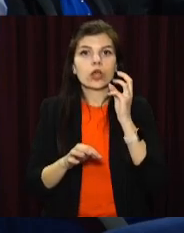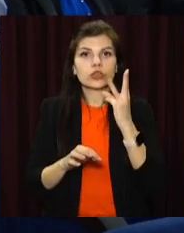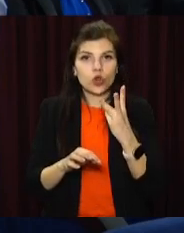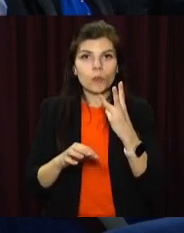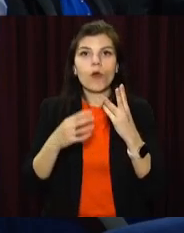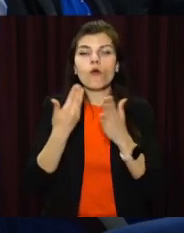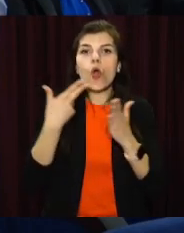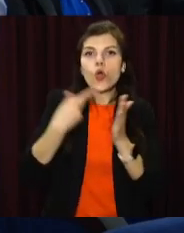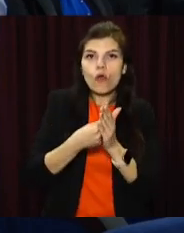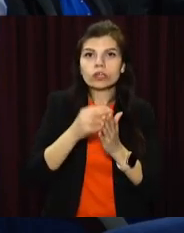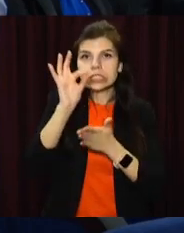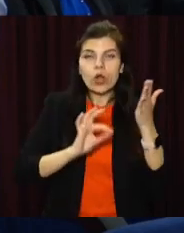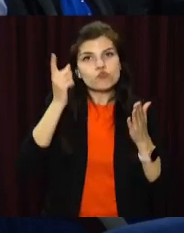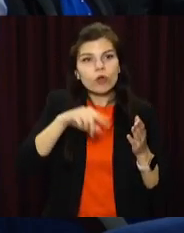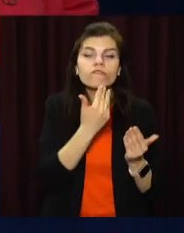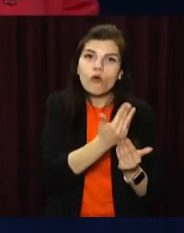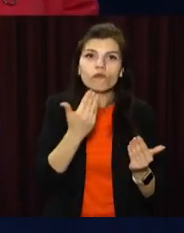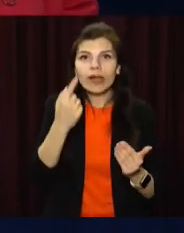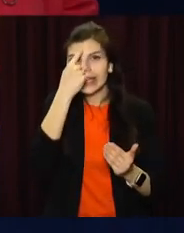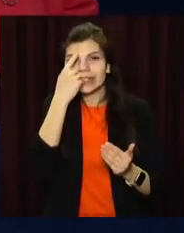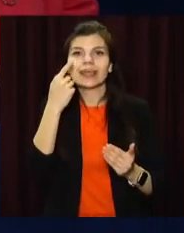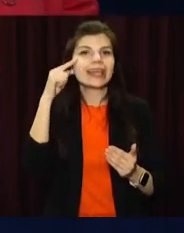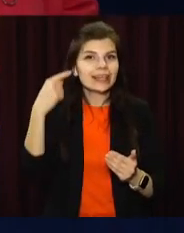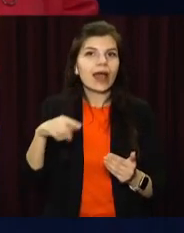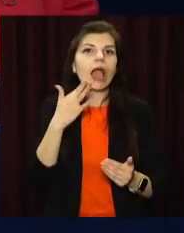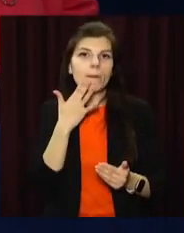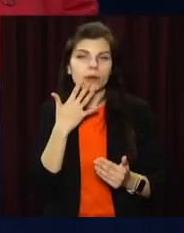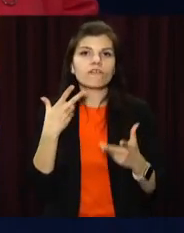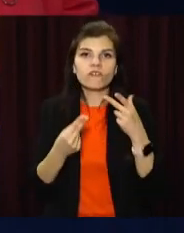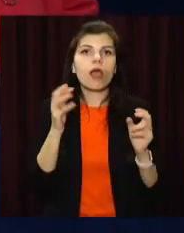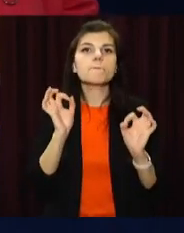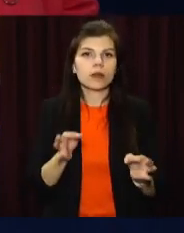вакцинами від COVID. В'ячеслав Куліш, Роман Івашинов, Опа Ньюс, телеканал «Відкритий».